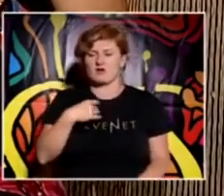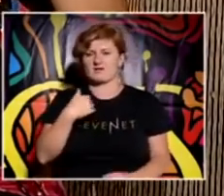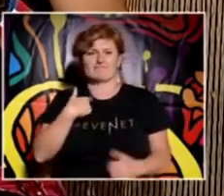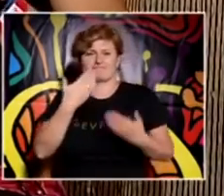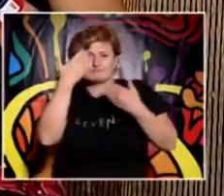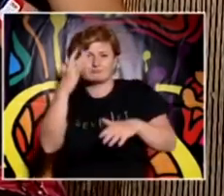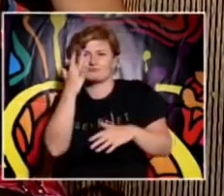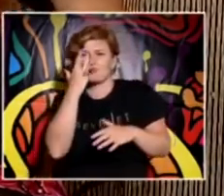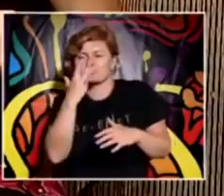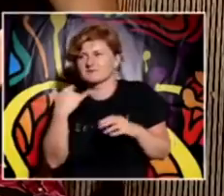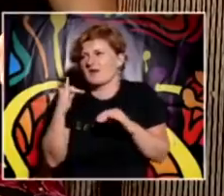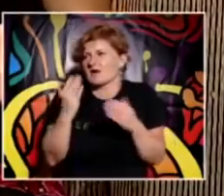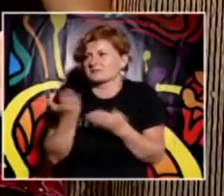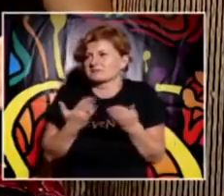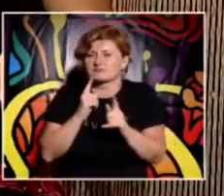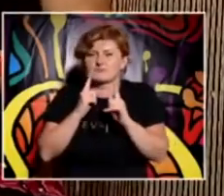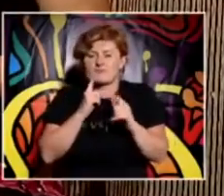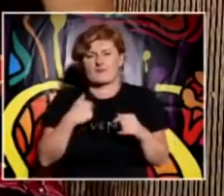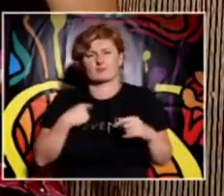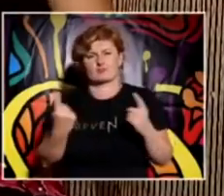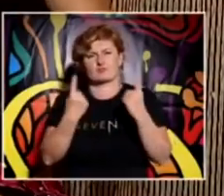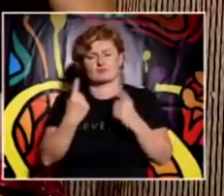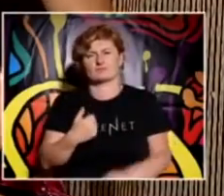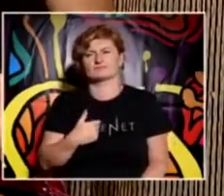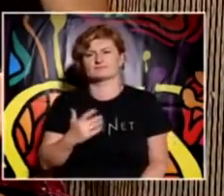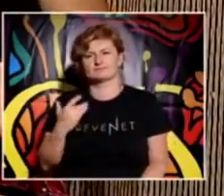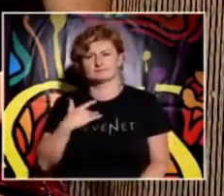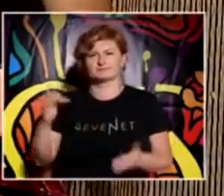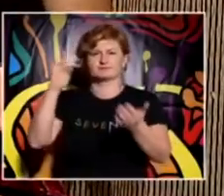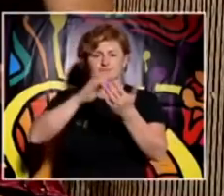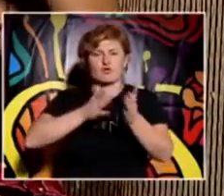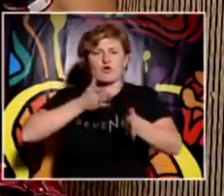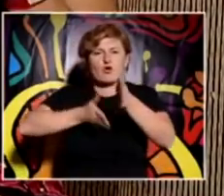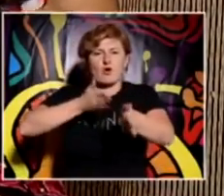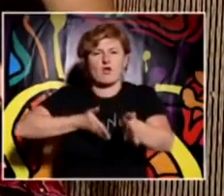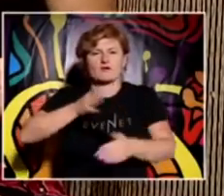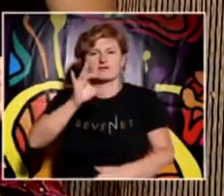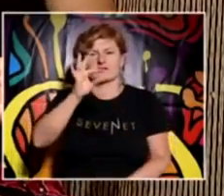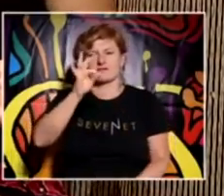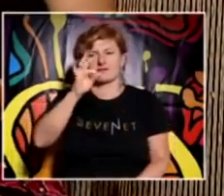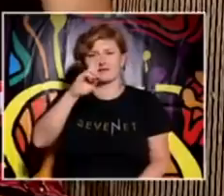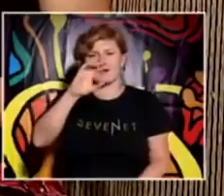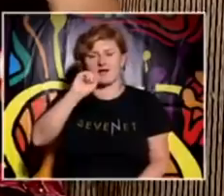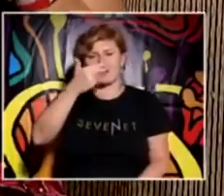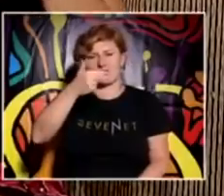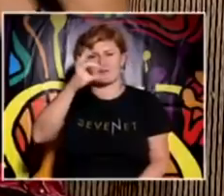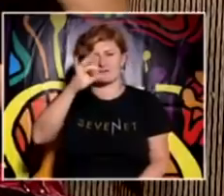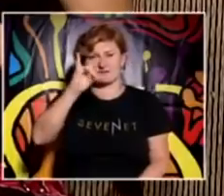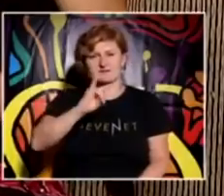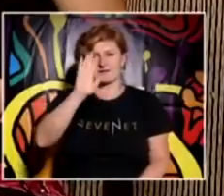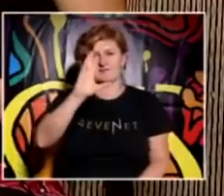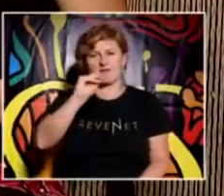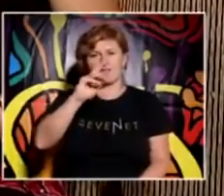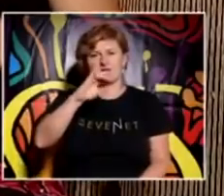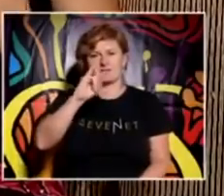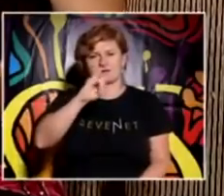nie znamy. I sytuacja była następująca. Wsiadamy do wspomnianej już kolei transsyberyjskiej, nie wiemy, co się zaraz wydarzy. Wsiadamy do